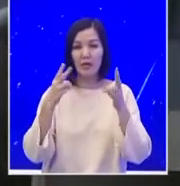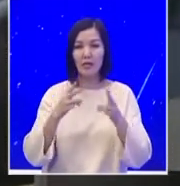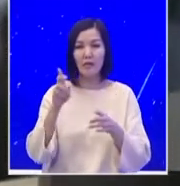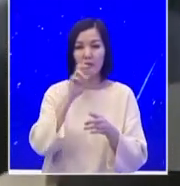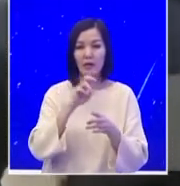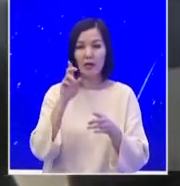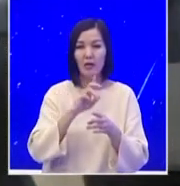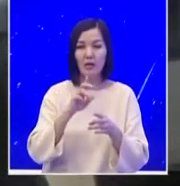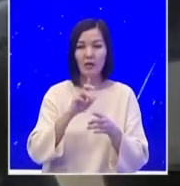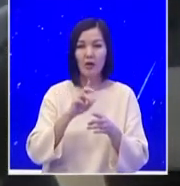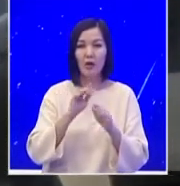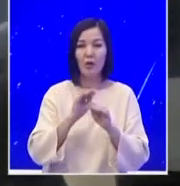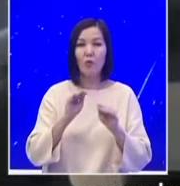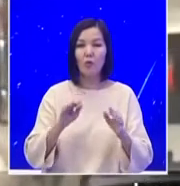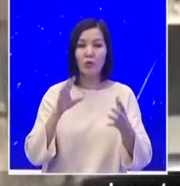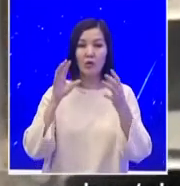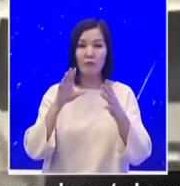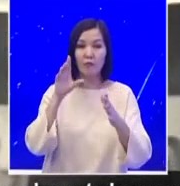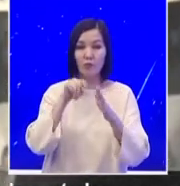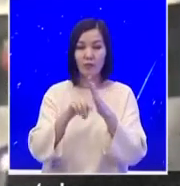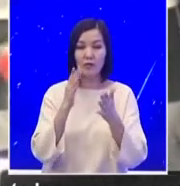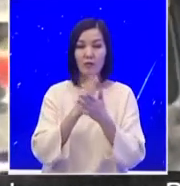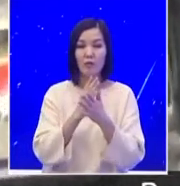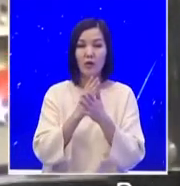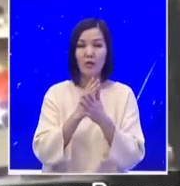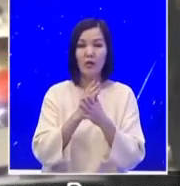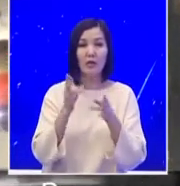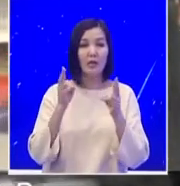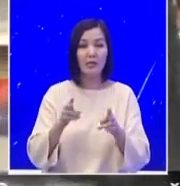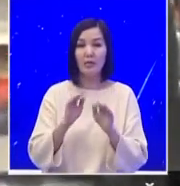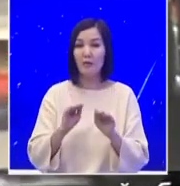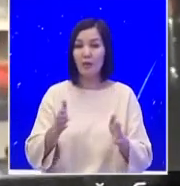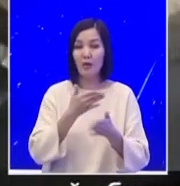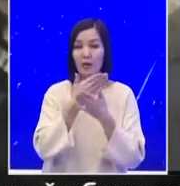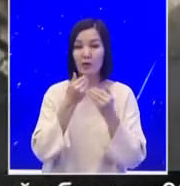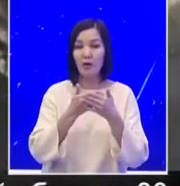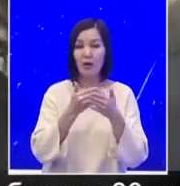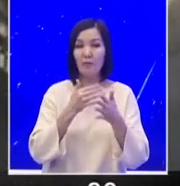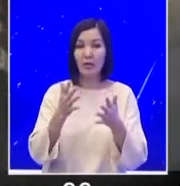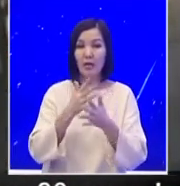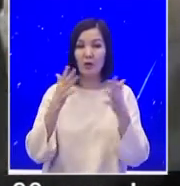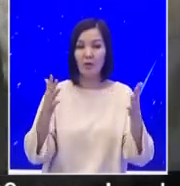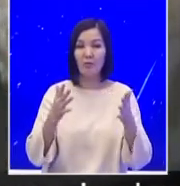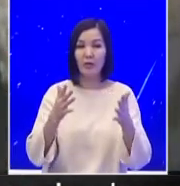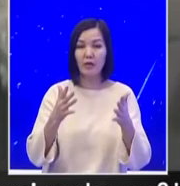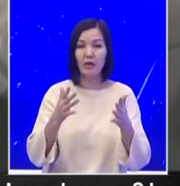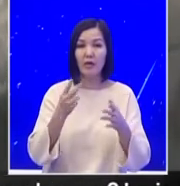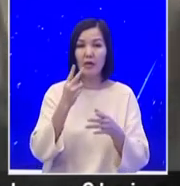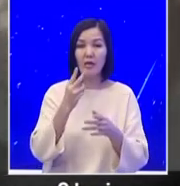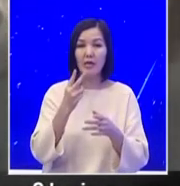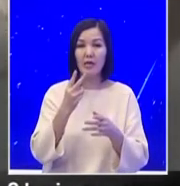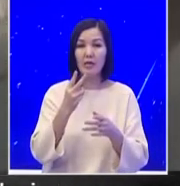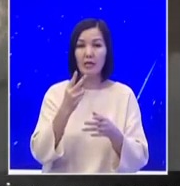жүк көлігі мен оқушылар автобусы да бар. Бірақ балалар жапа шекпеген. Куәгерлер апаттың ауқымдылығы соншалық, оның 2 шақырымдай